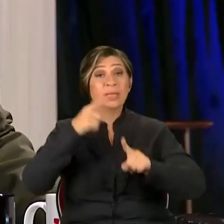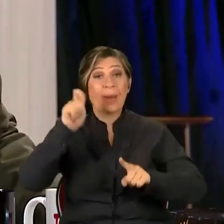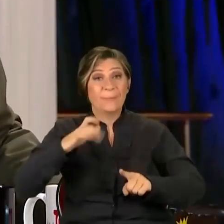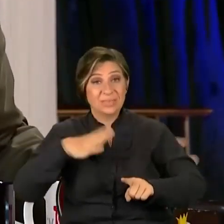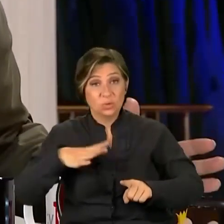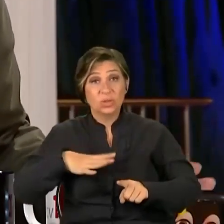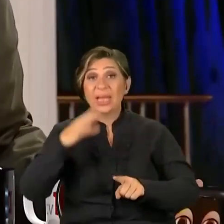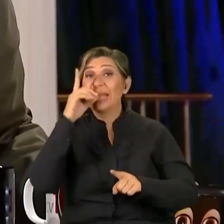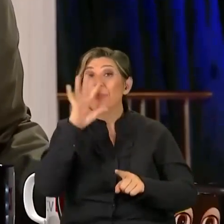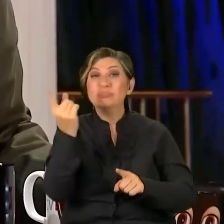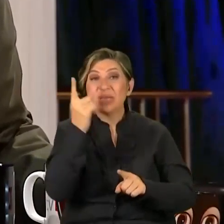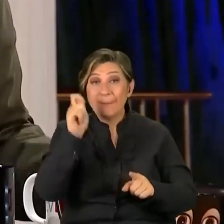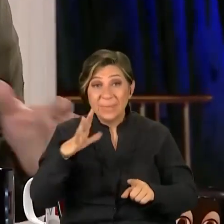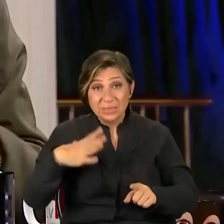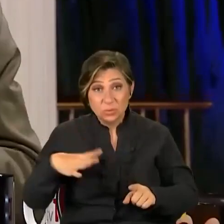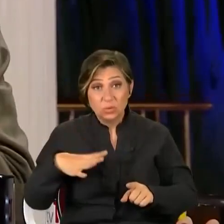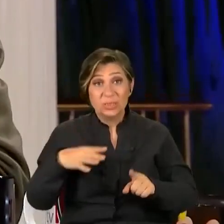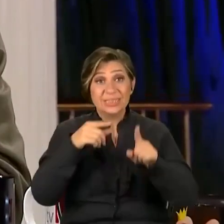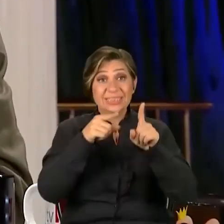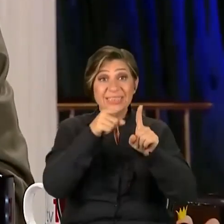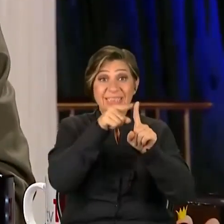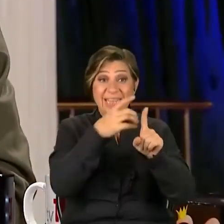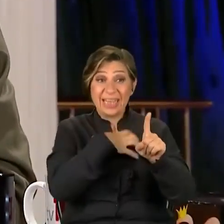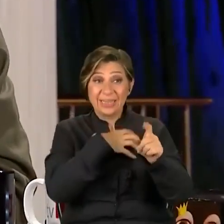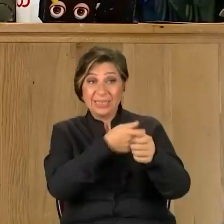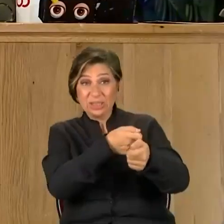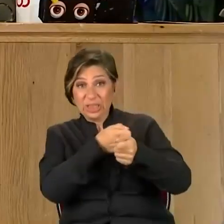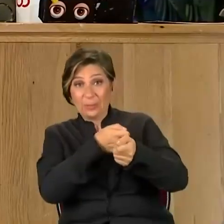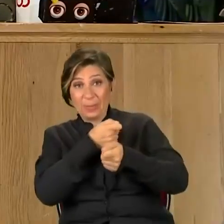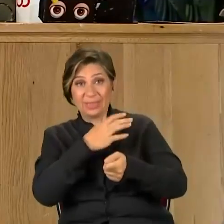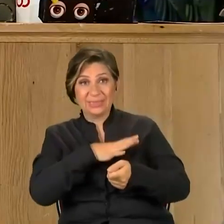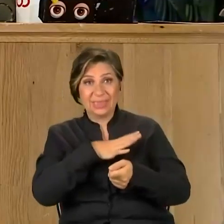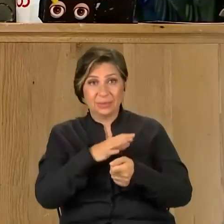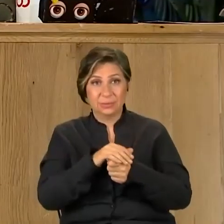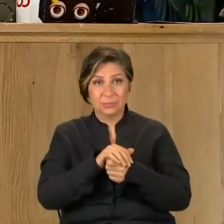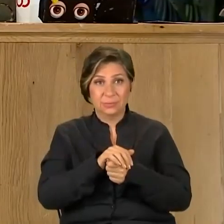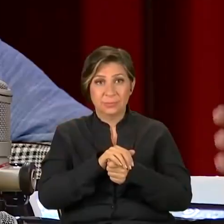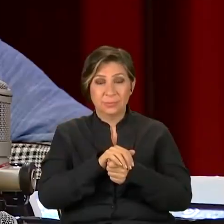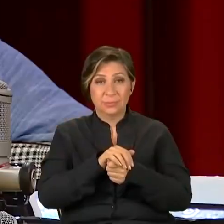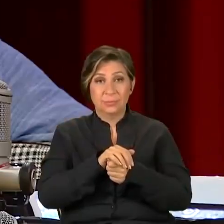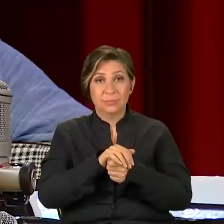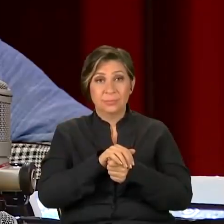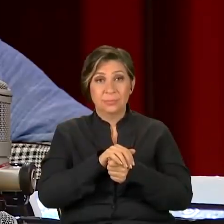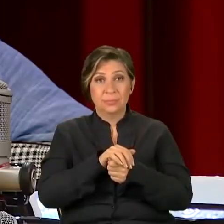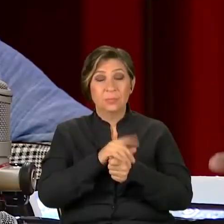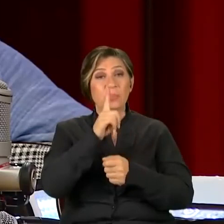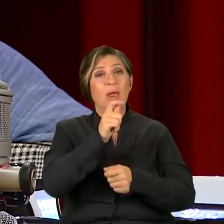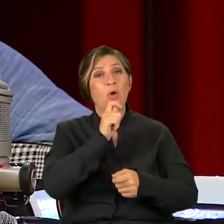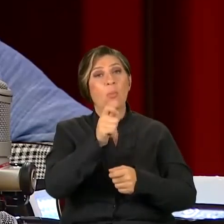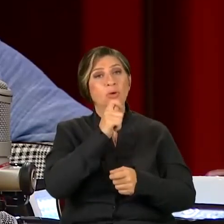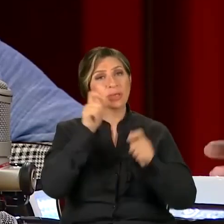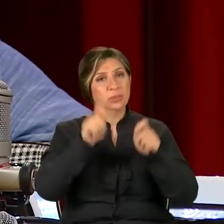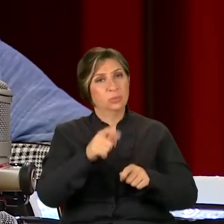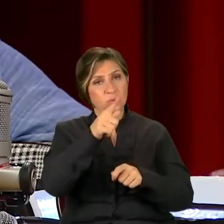yapmak istiyorsak kim bir şey yapmak istiyorsa seni kendi tarafına çekmek ister bu ve bir